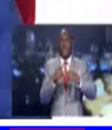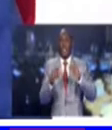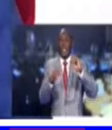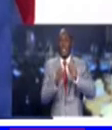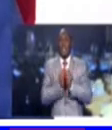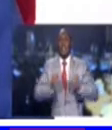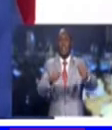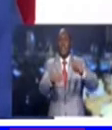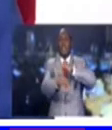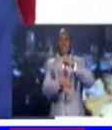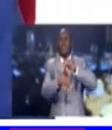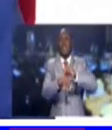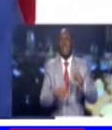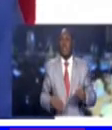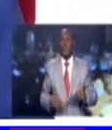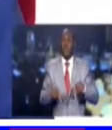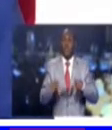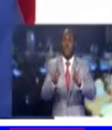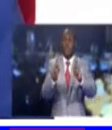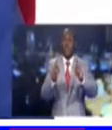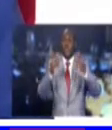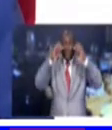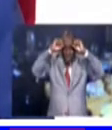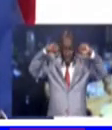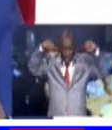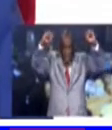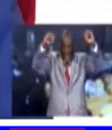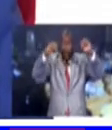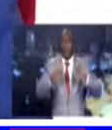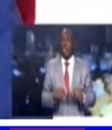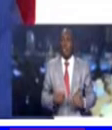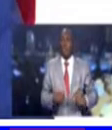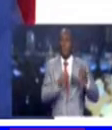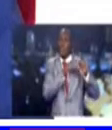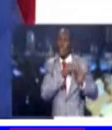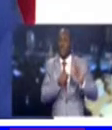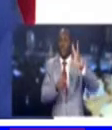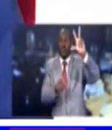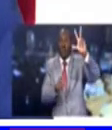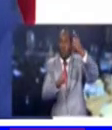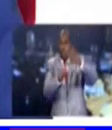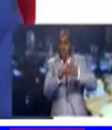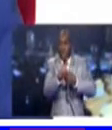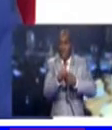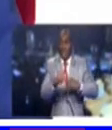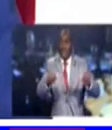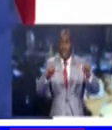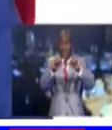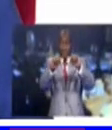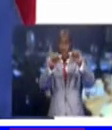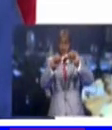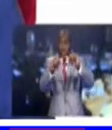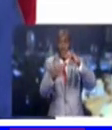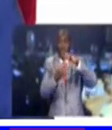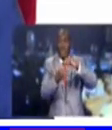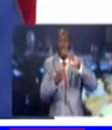loi habilitant le président la république à prendre pour une durée de trois mois des mesures relevant du